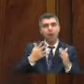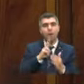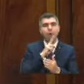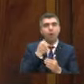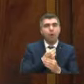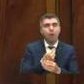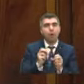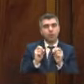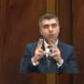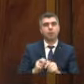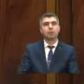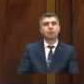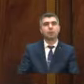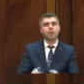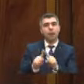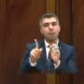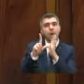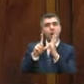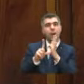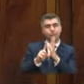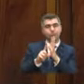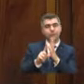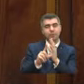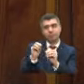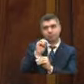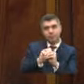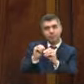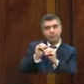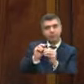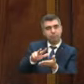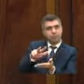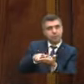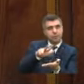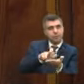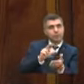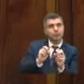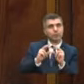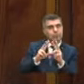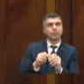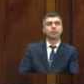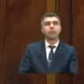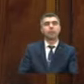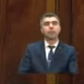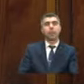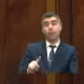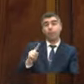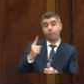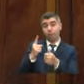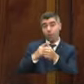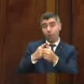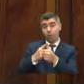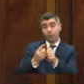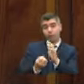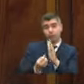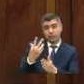فيها لأن أغلبها يمر عبر قوانين، وهذه القوانين تخرج من عندكم تدريجيا. أولا الشروع في إعداد جيل جديد